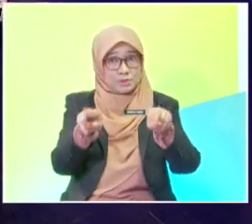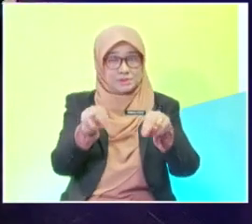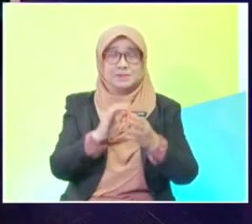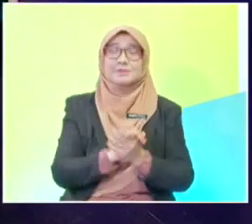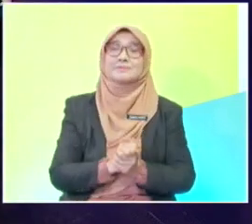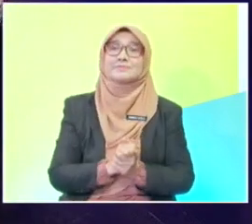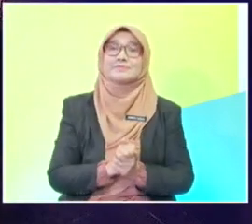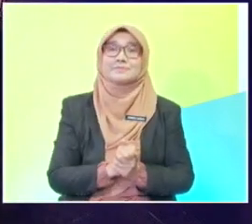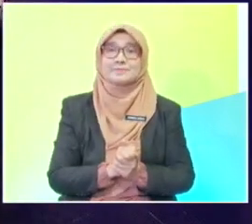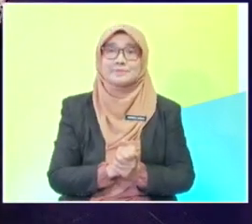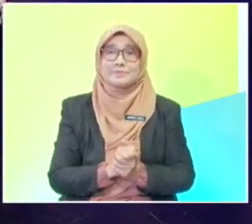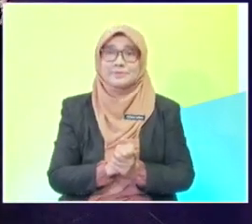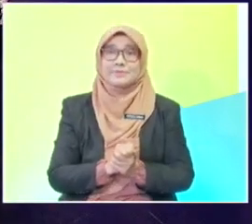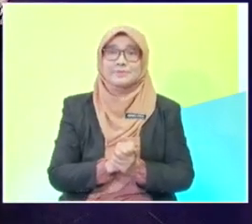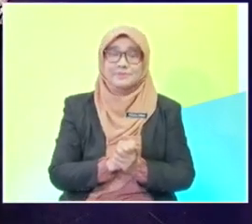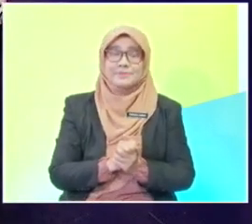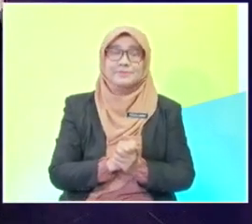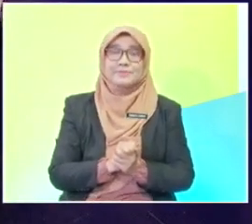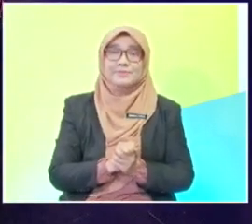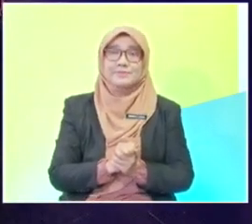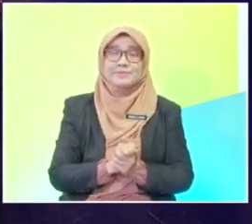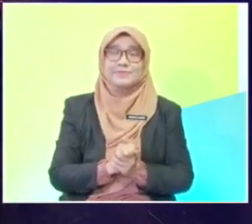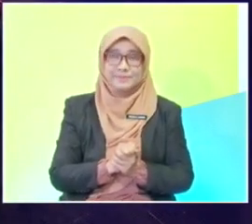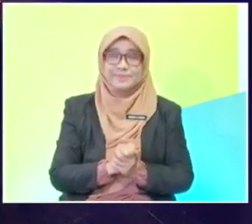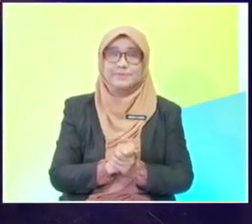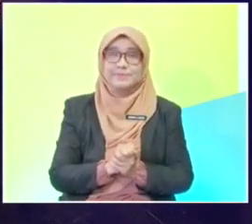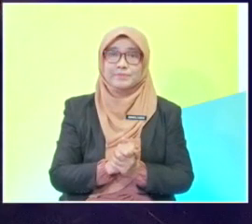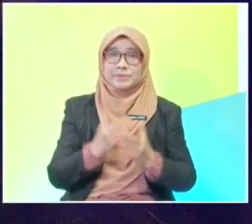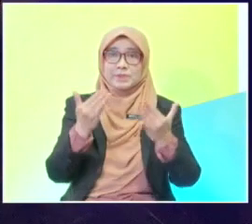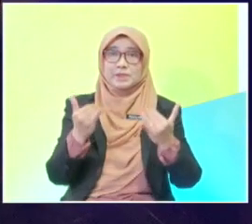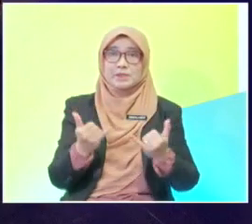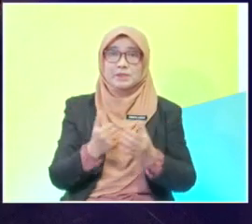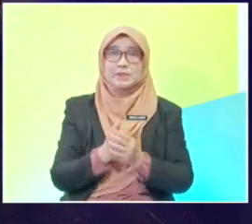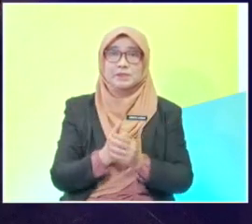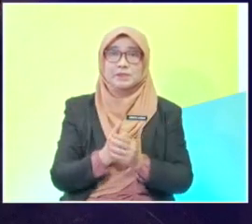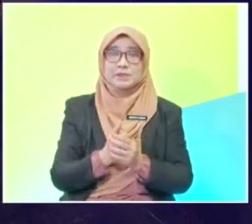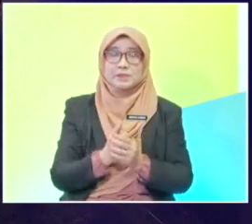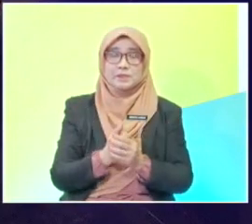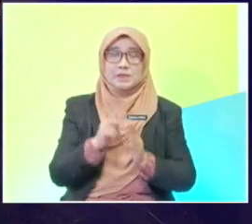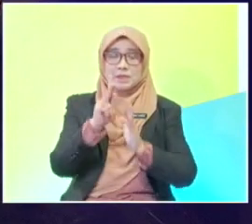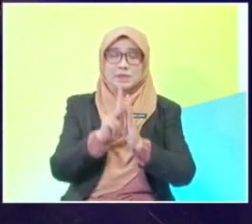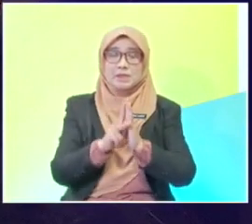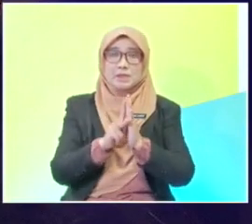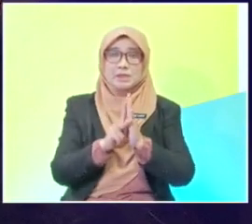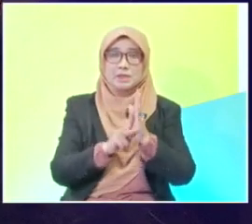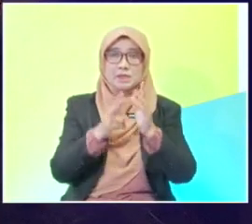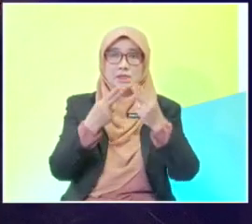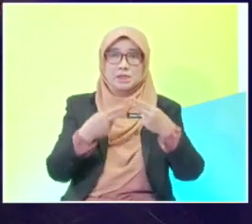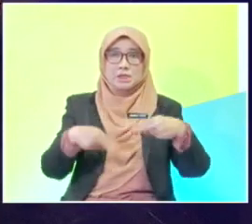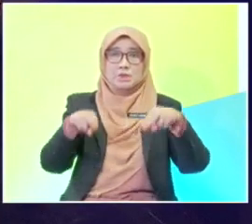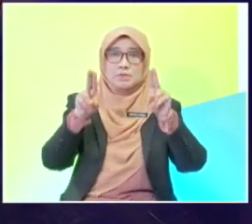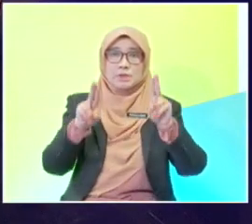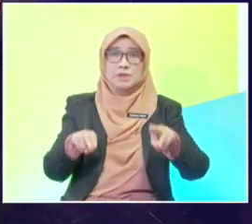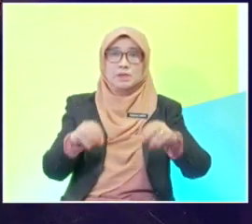dan keimunan? Baik, cikgu, saya akan cuba erti antigen. Yang pertama, upaya sistem badan melawan sesuatu patogen setelah badan dijangkiti. Ini